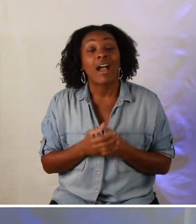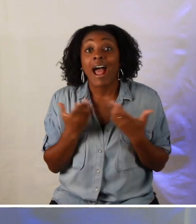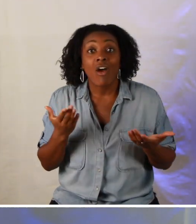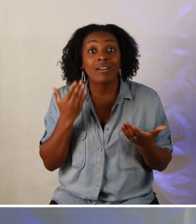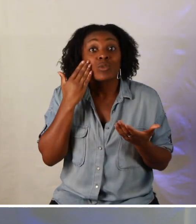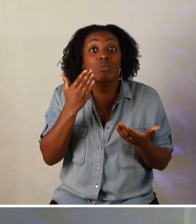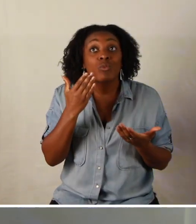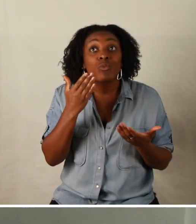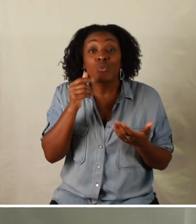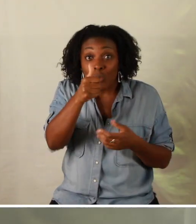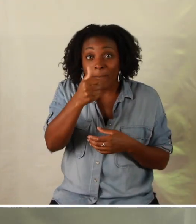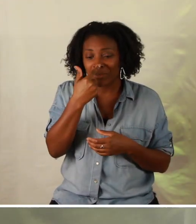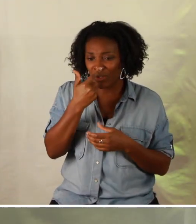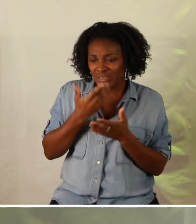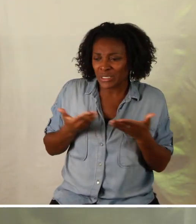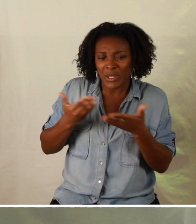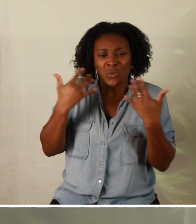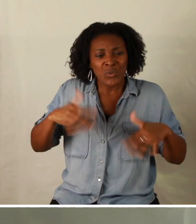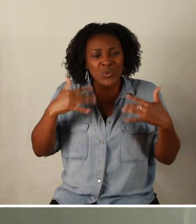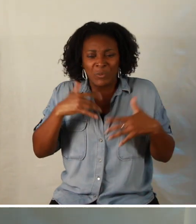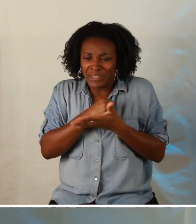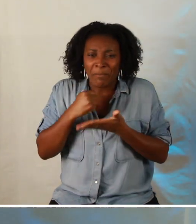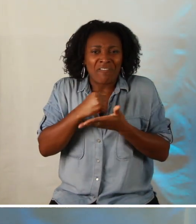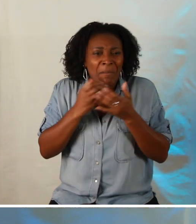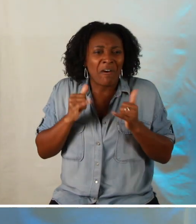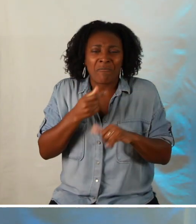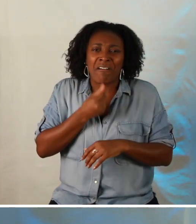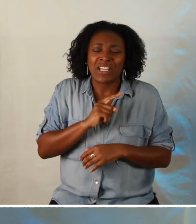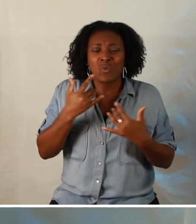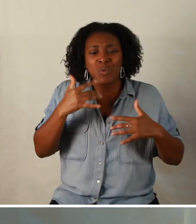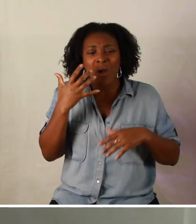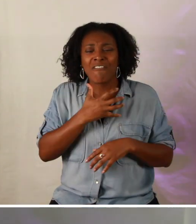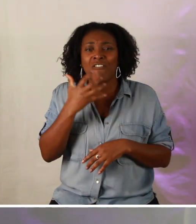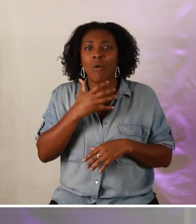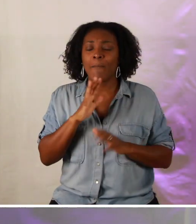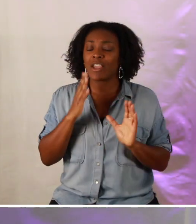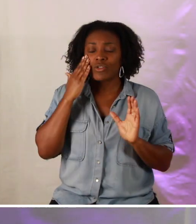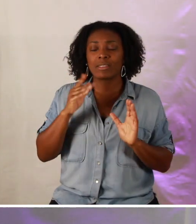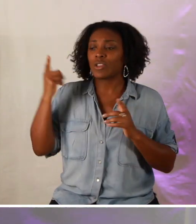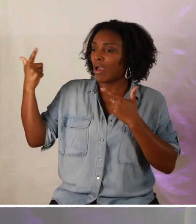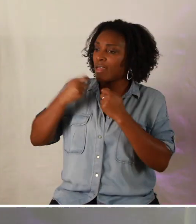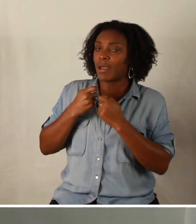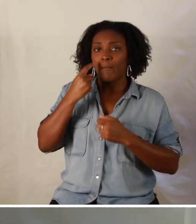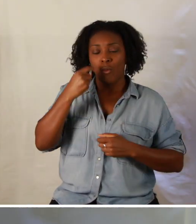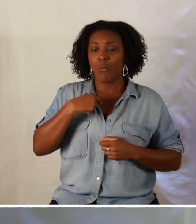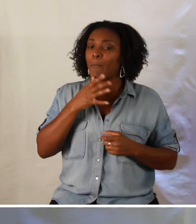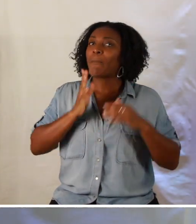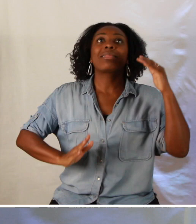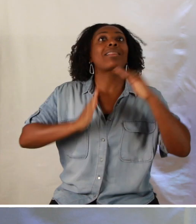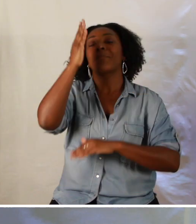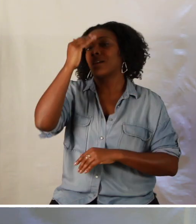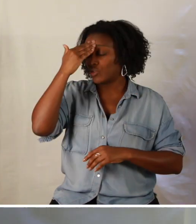donné cette épreuve-là. Je passe par l'épreuve en ce moment, mais je sais que cette épreuve, elle ne peut pas aller au-delà d'une certaine limite parce que tu vises quelque